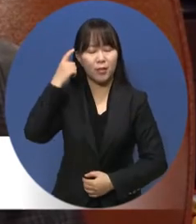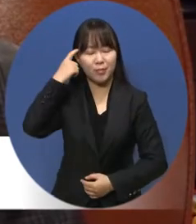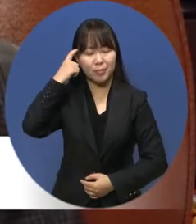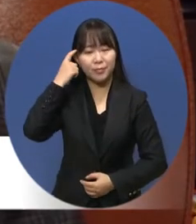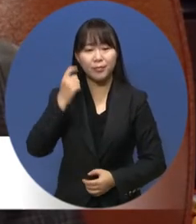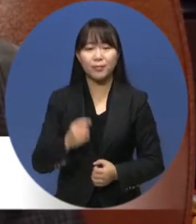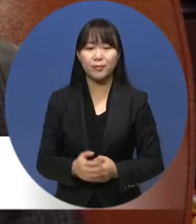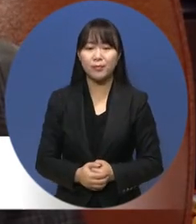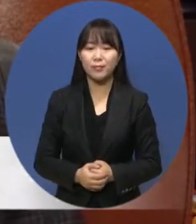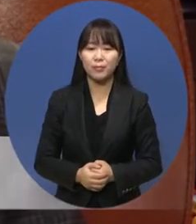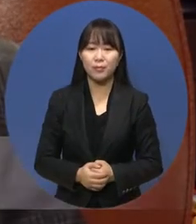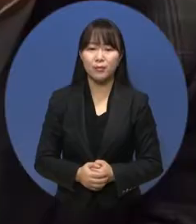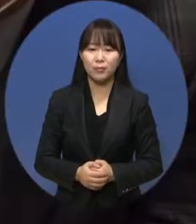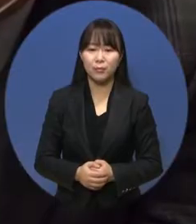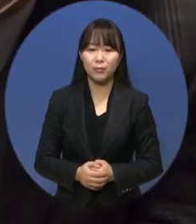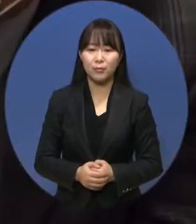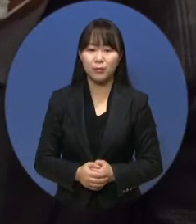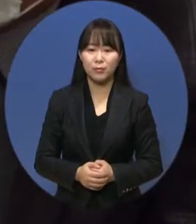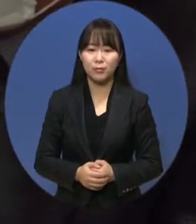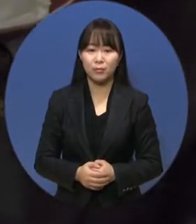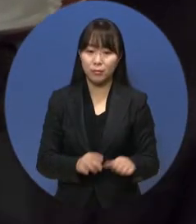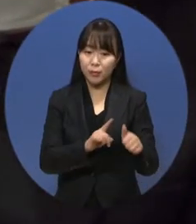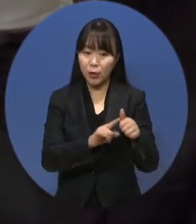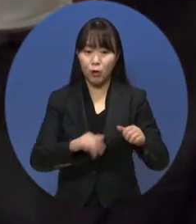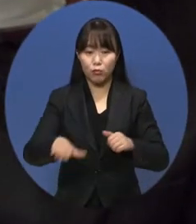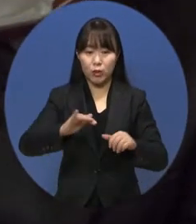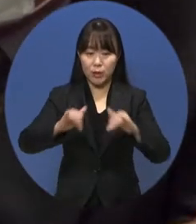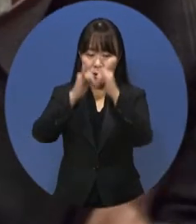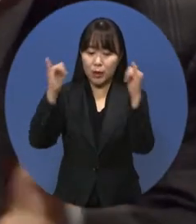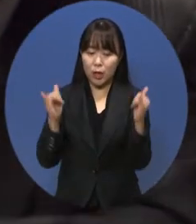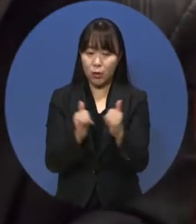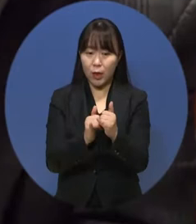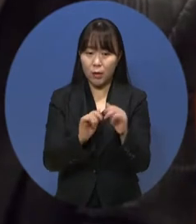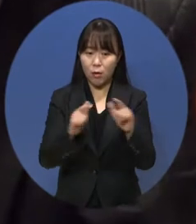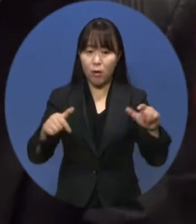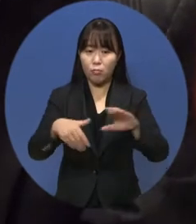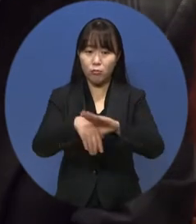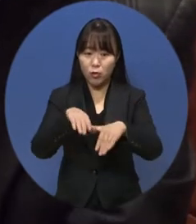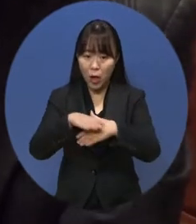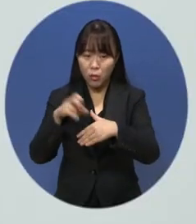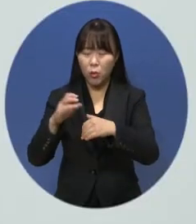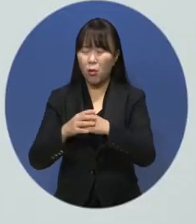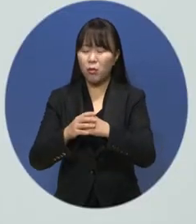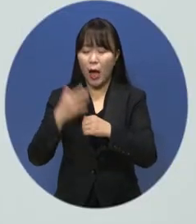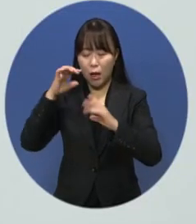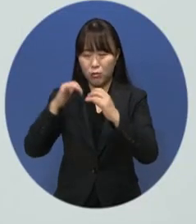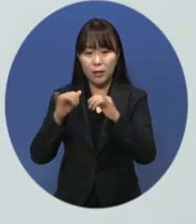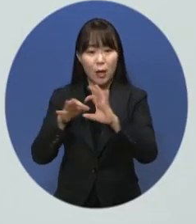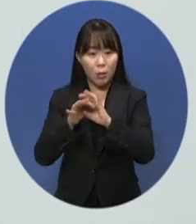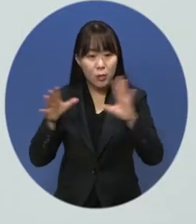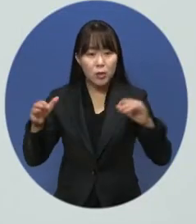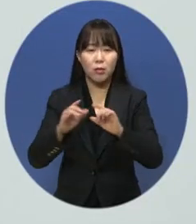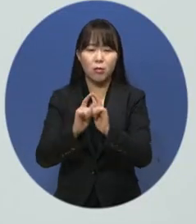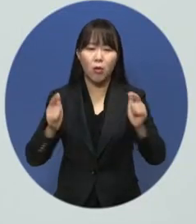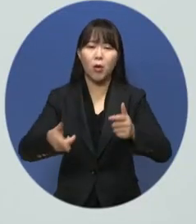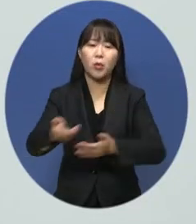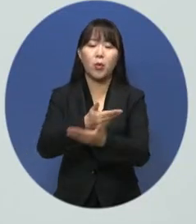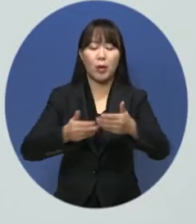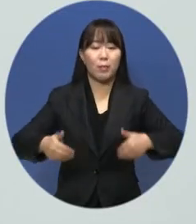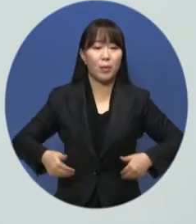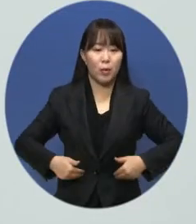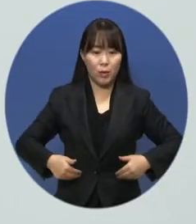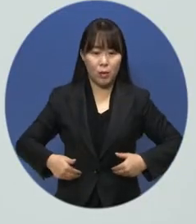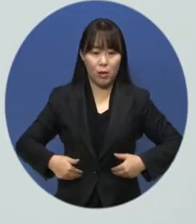생각을 많이 하고요 김 회장은 우리 사회의 다문화 b 다문화가정과 4 다양한 형태의 교류가 필요하다 고